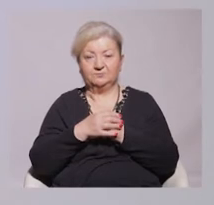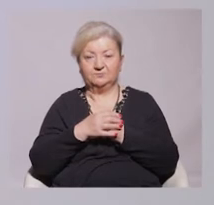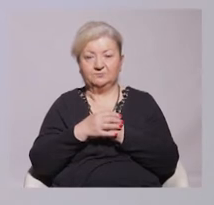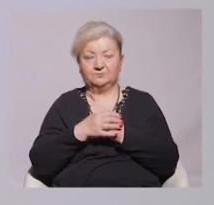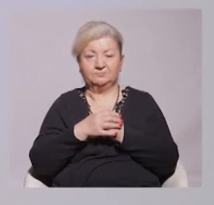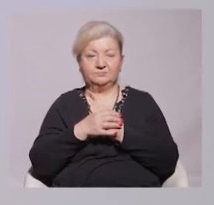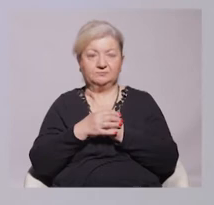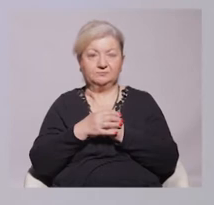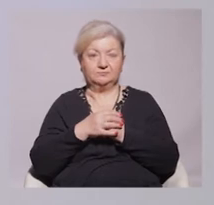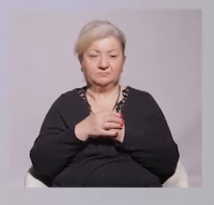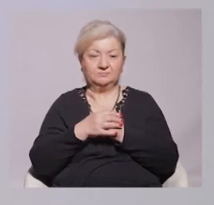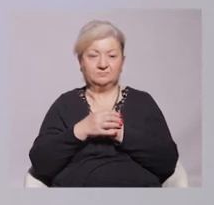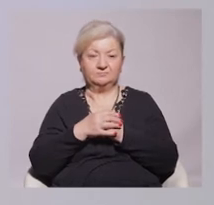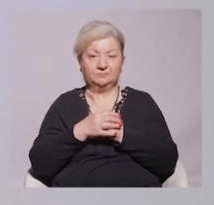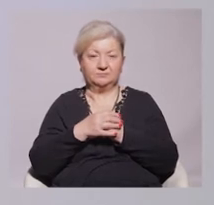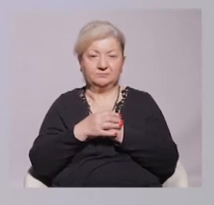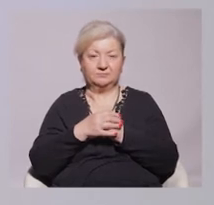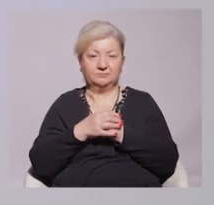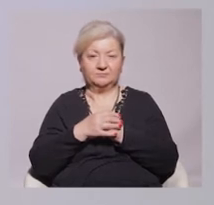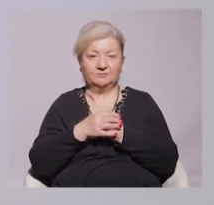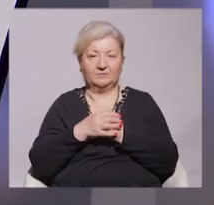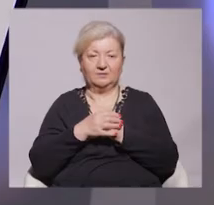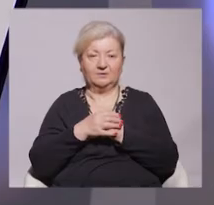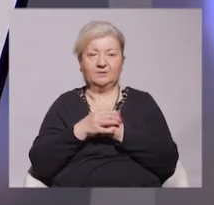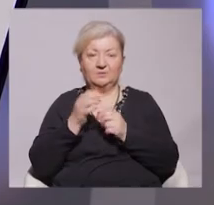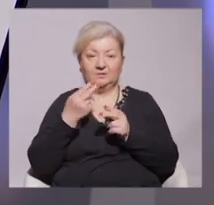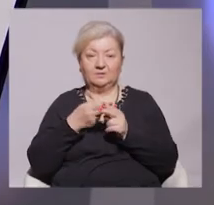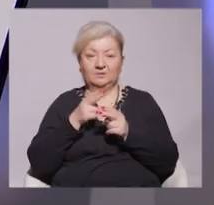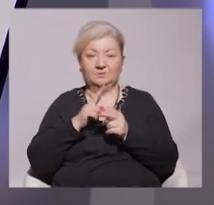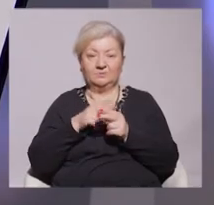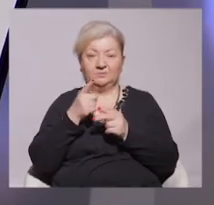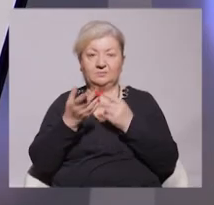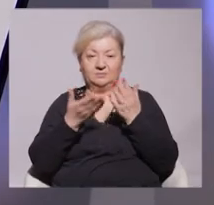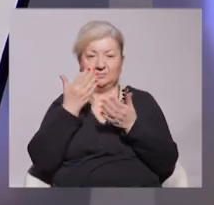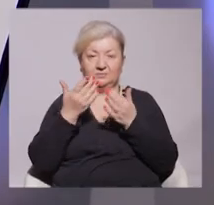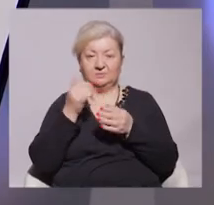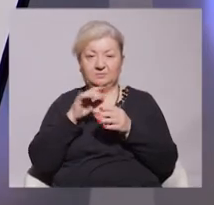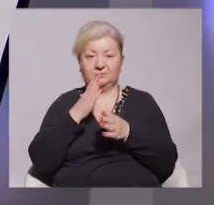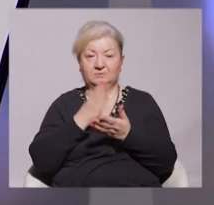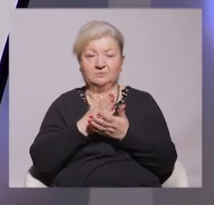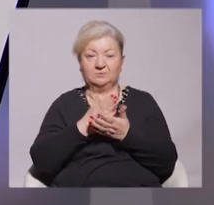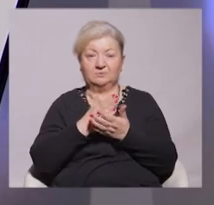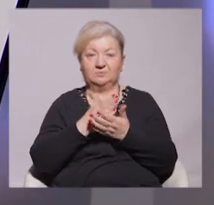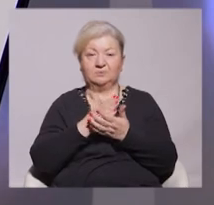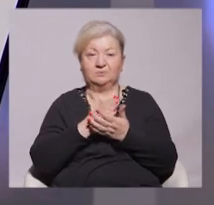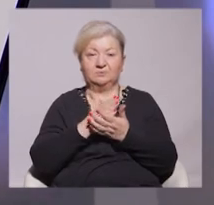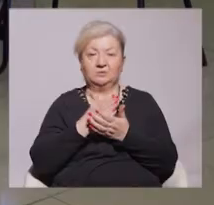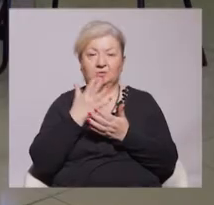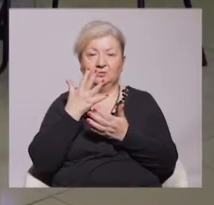2.5 გამრავლებული რადიუსზე, ხო? ანუ 2r + 1 მეორედი არ 2.5